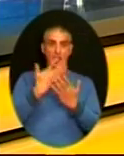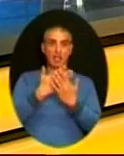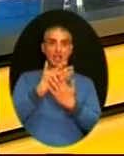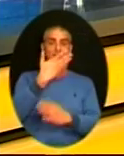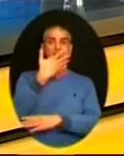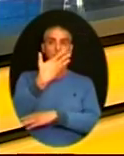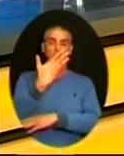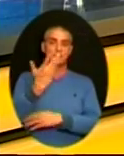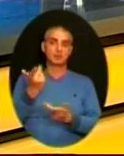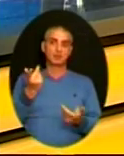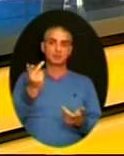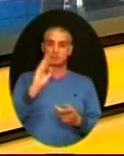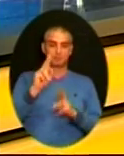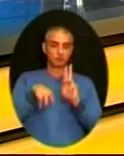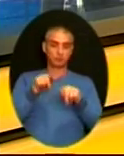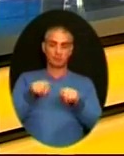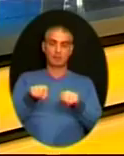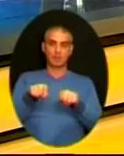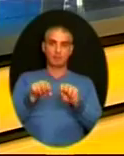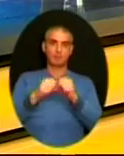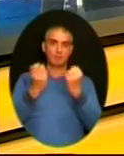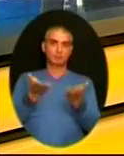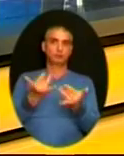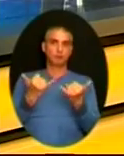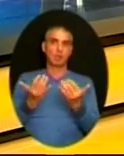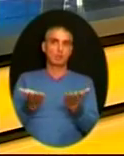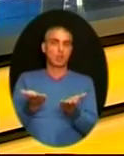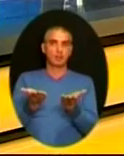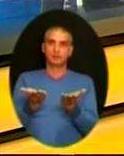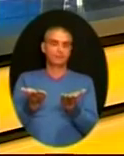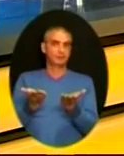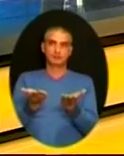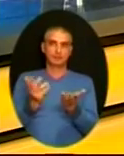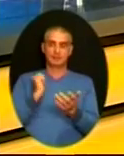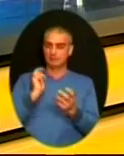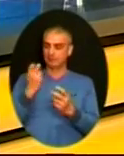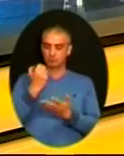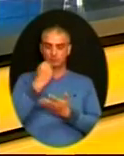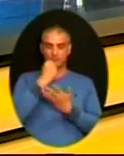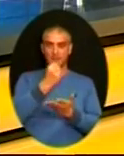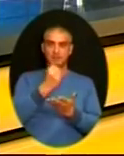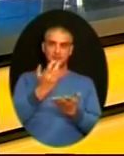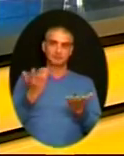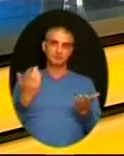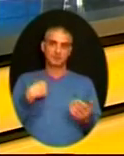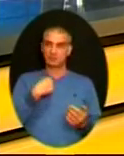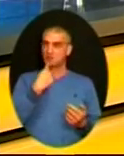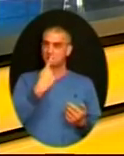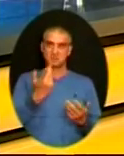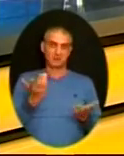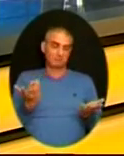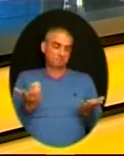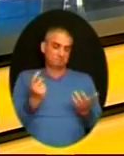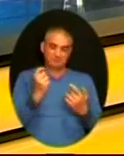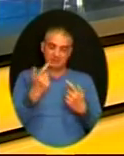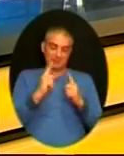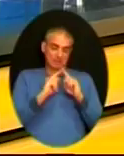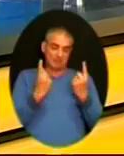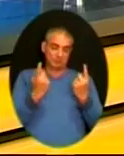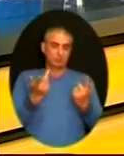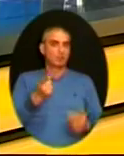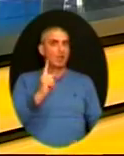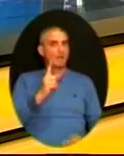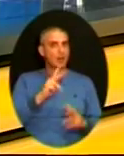מדינה, משהו שמטפלים כאן במשבר הנוכחי, בין הגיוס והתקציב. אני אומר לכם, זה קצת מביא לאבסורדים.